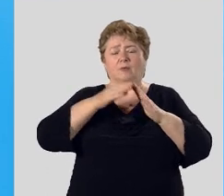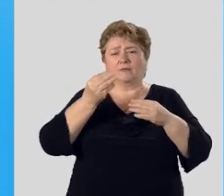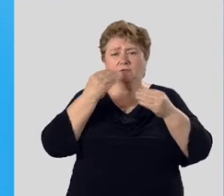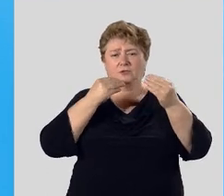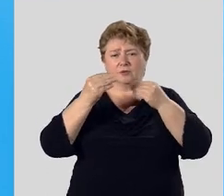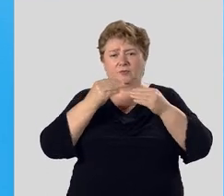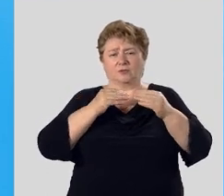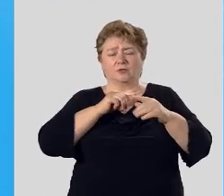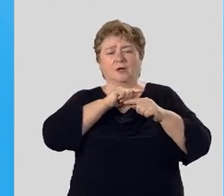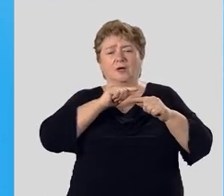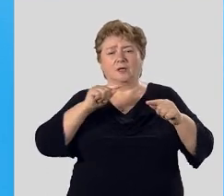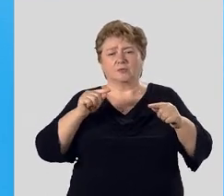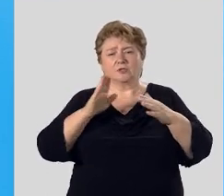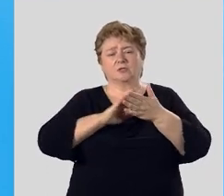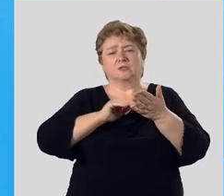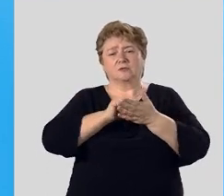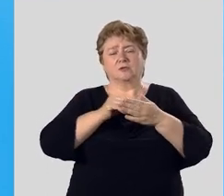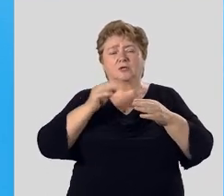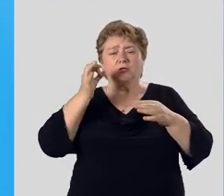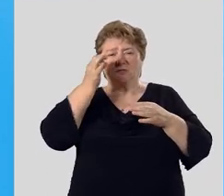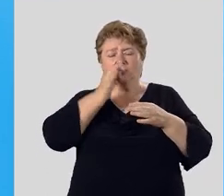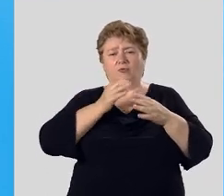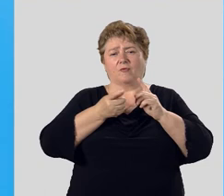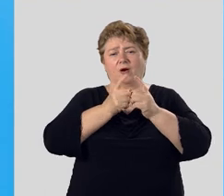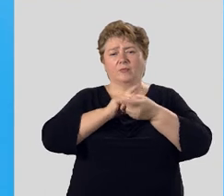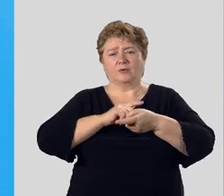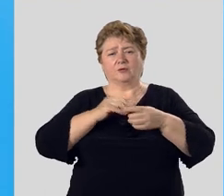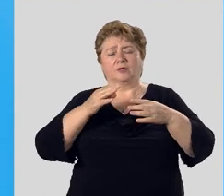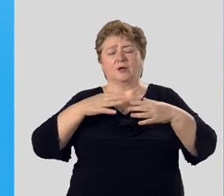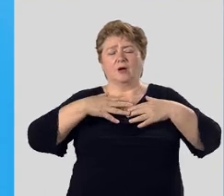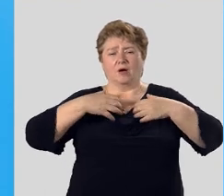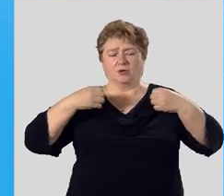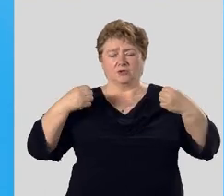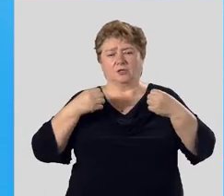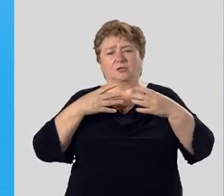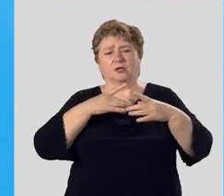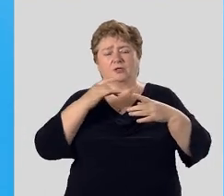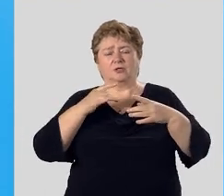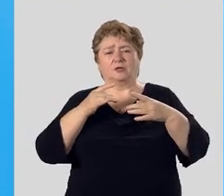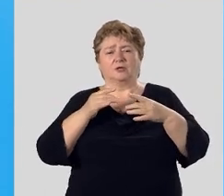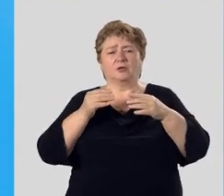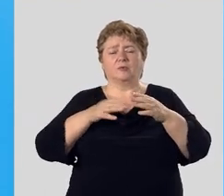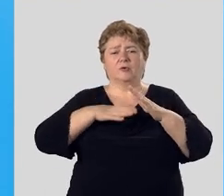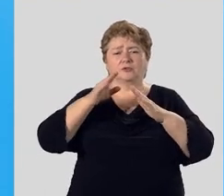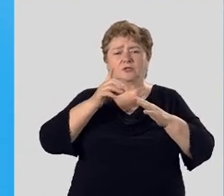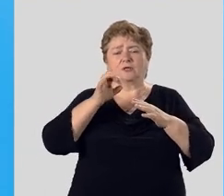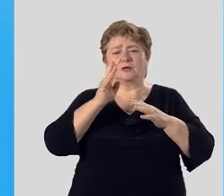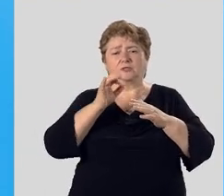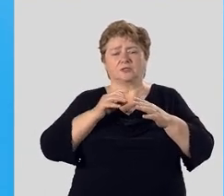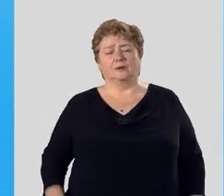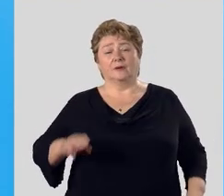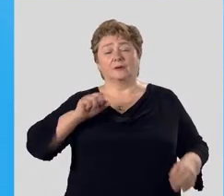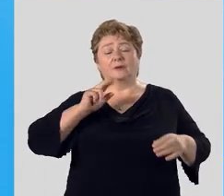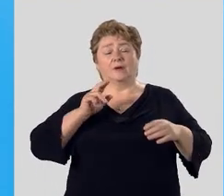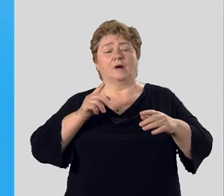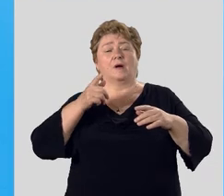аппетит. Отмечается нарушение жирового обмена, ожирение и повышение содержания холестерина в крови.